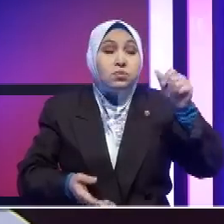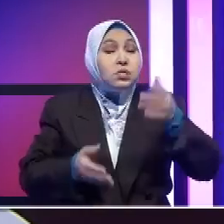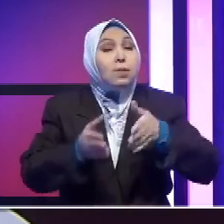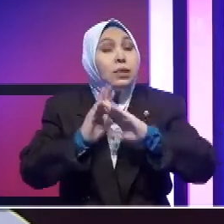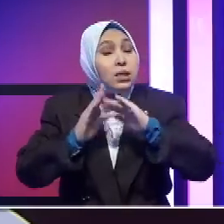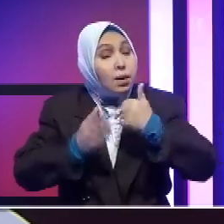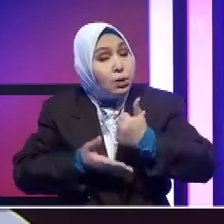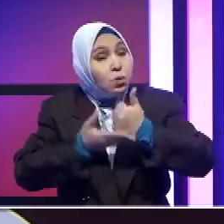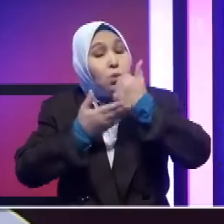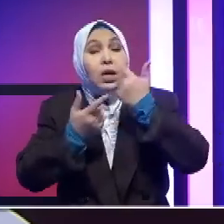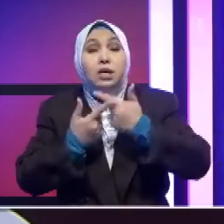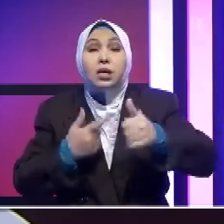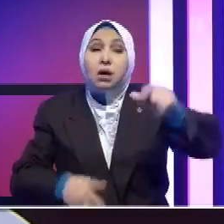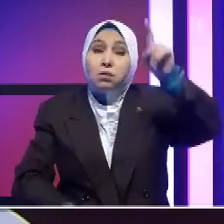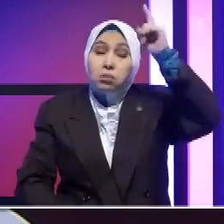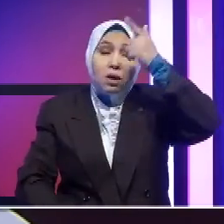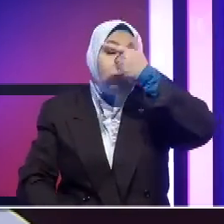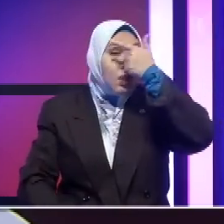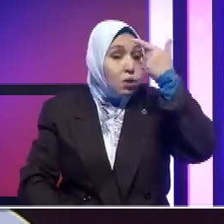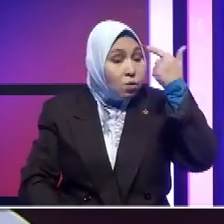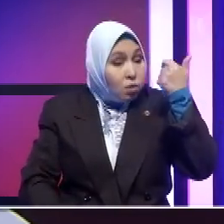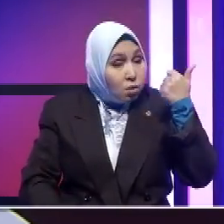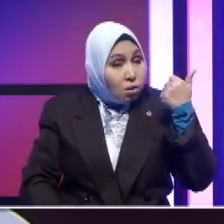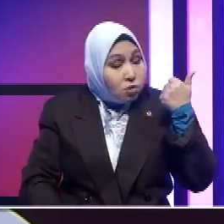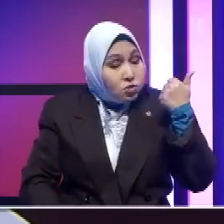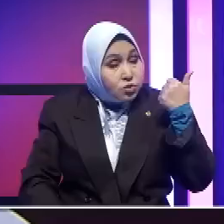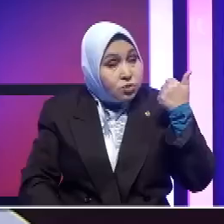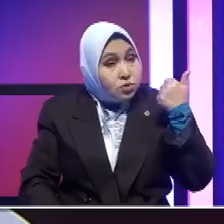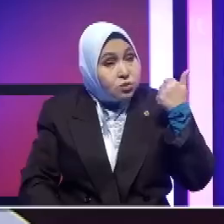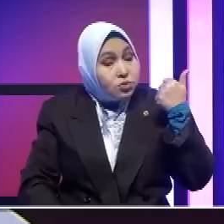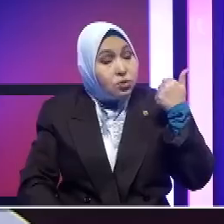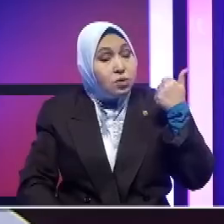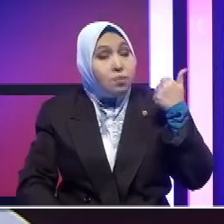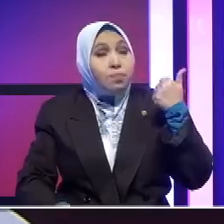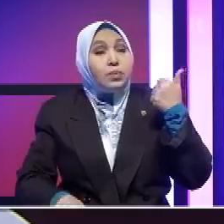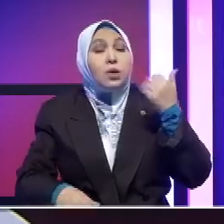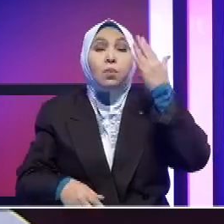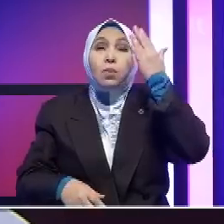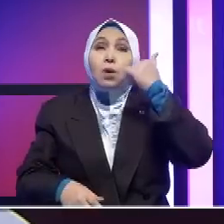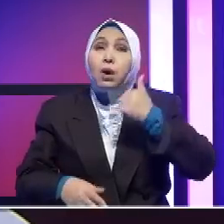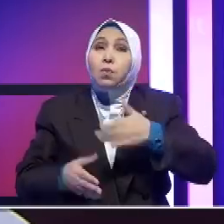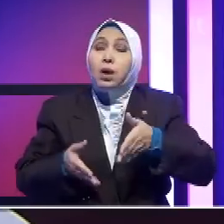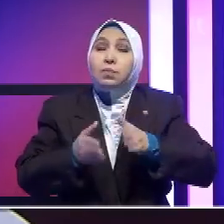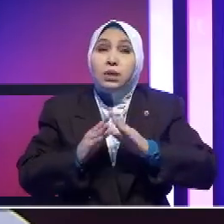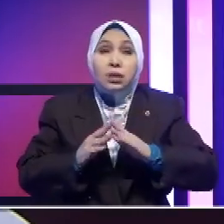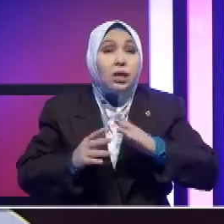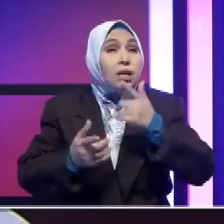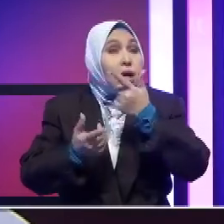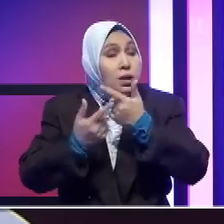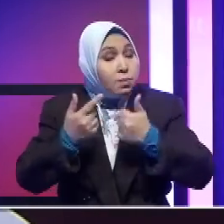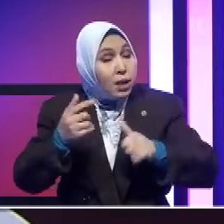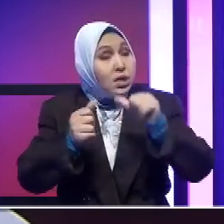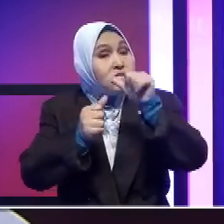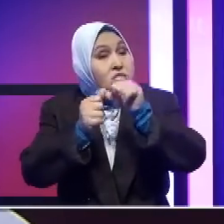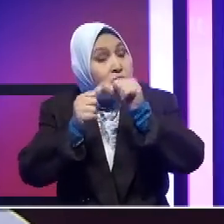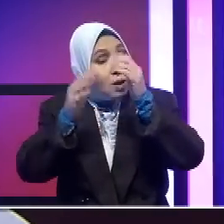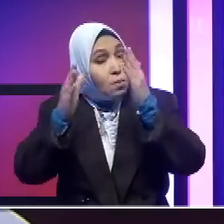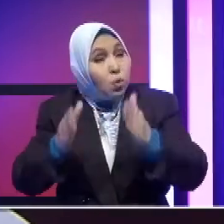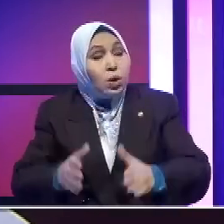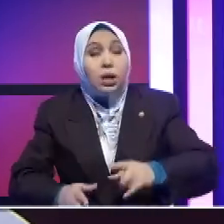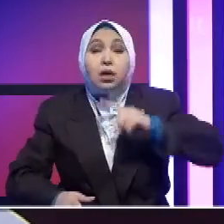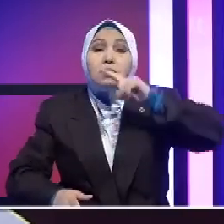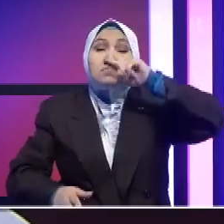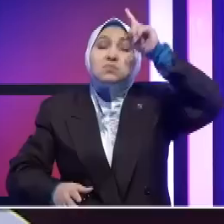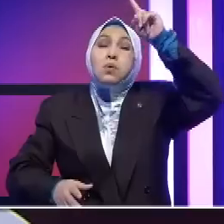daripada Allah? Kerana min kulli mutakabbirin la yu'minu biyaumil hisab, daripada setiap orang yang